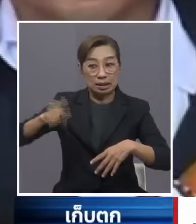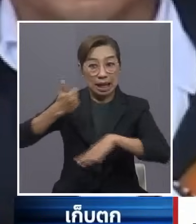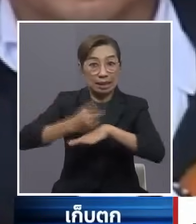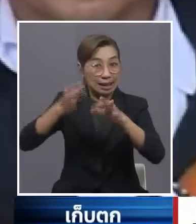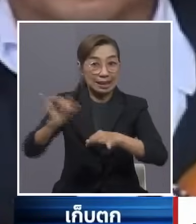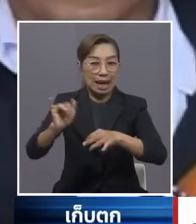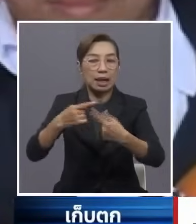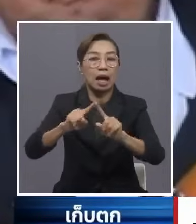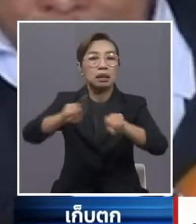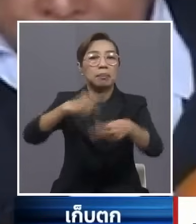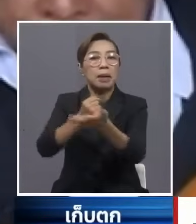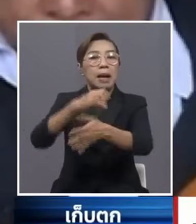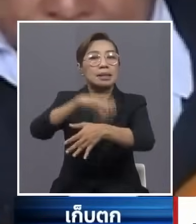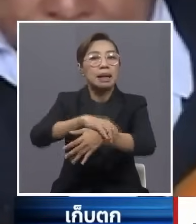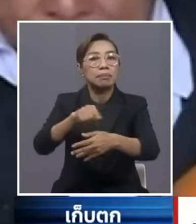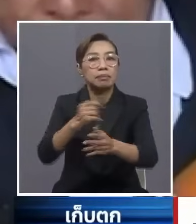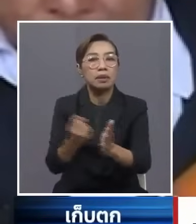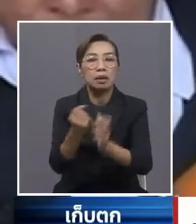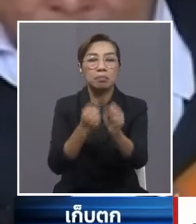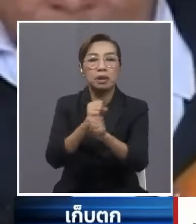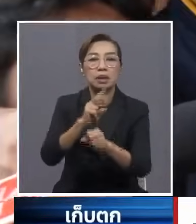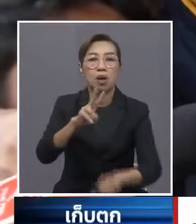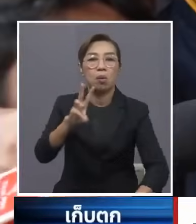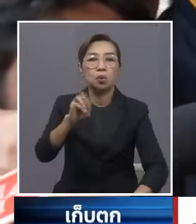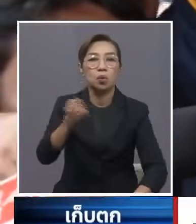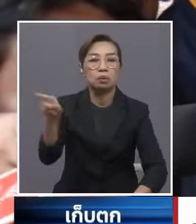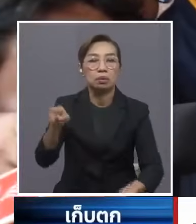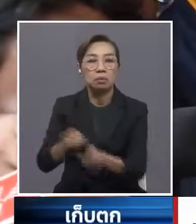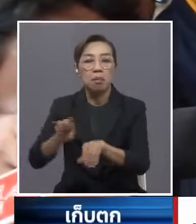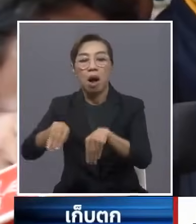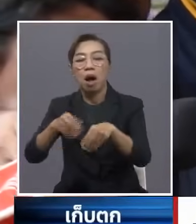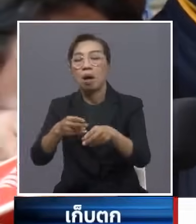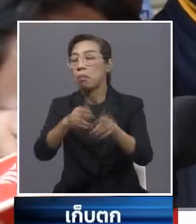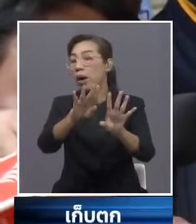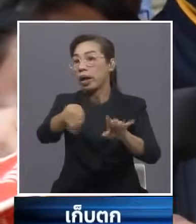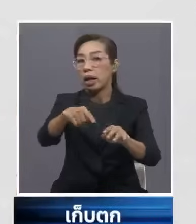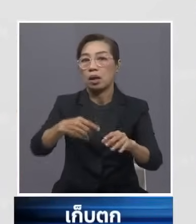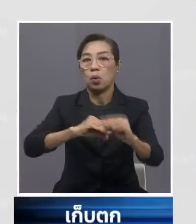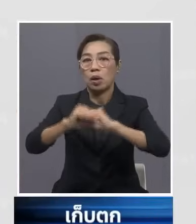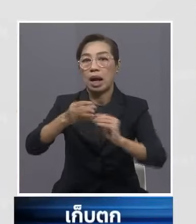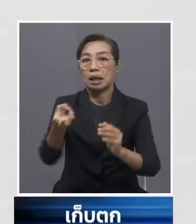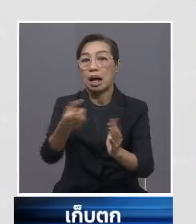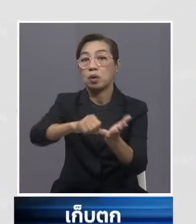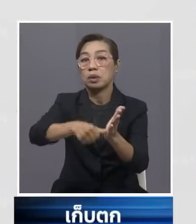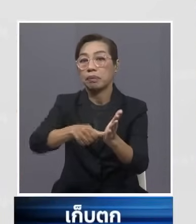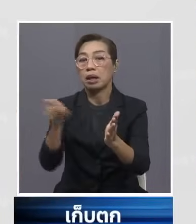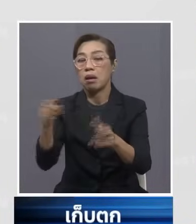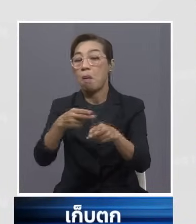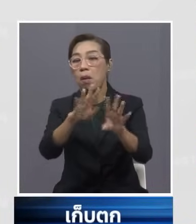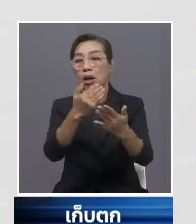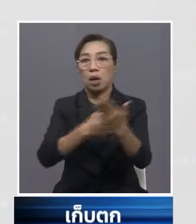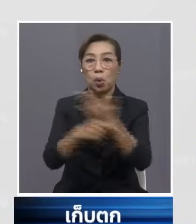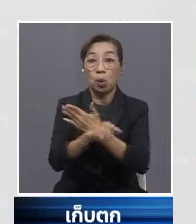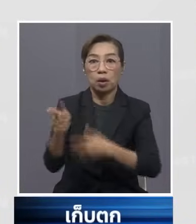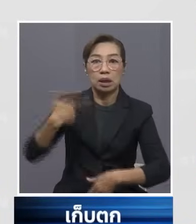จับเมื่อปี 60คดีปล่อยปะละเลยให้เกิดการทุจริตในโครงการรับจำนำข้าวศาลฎีกานักการเมืองมีคำ